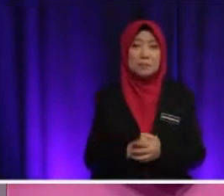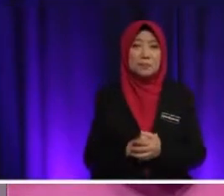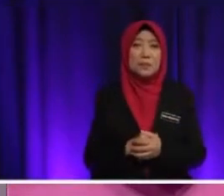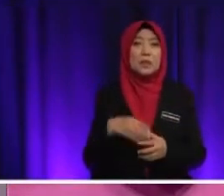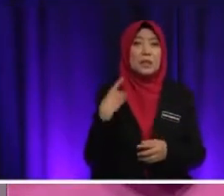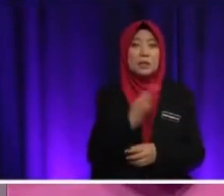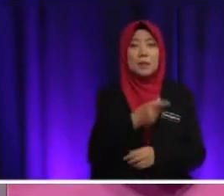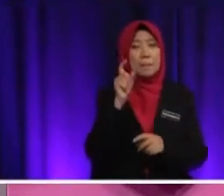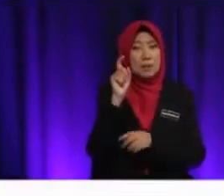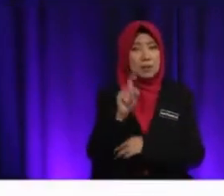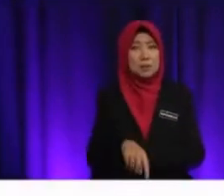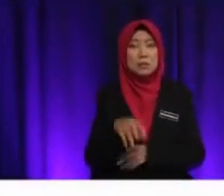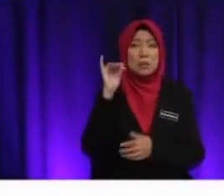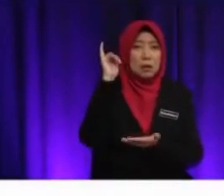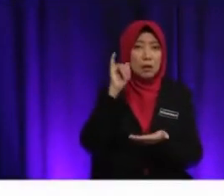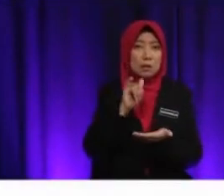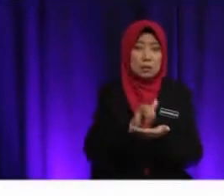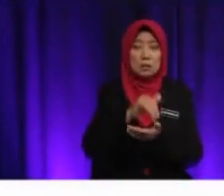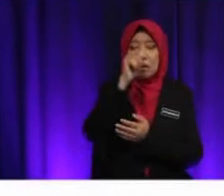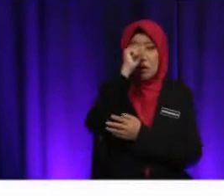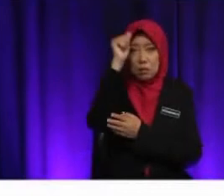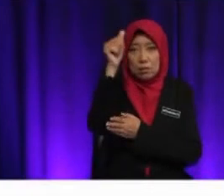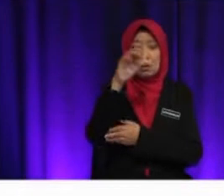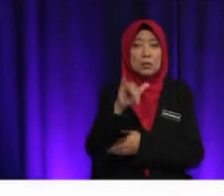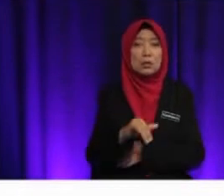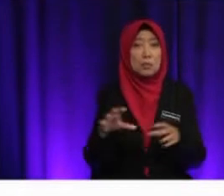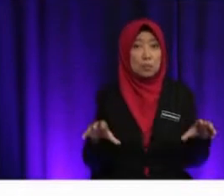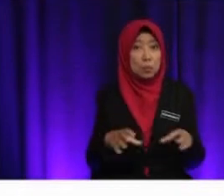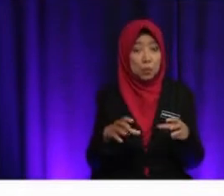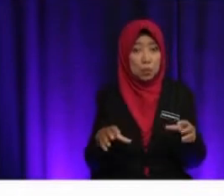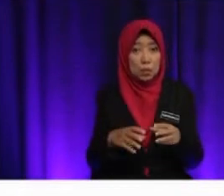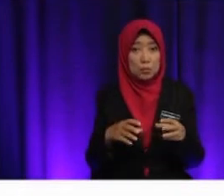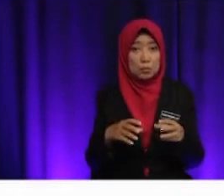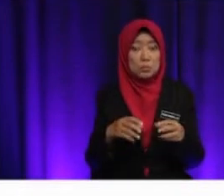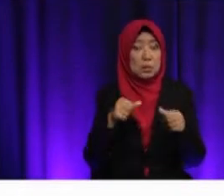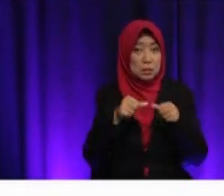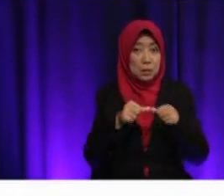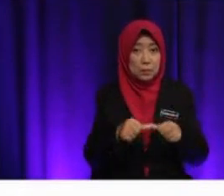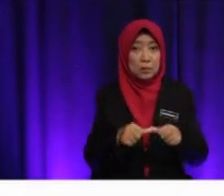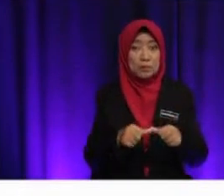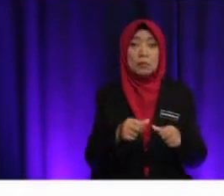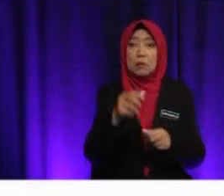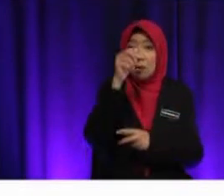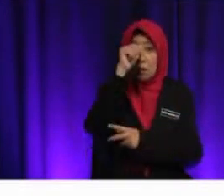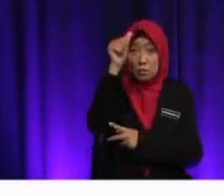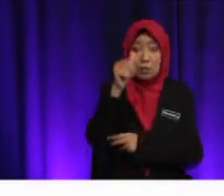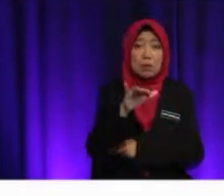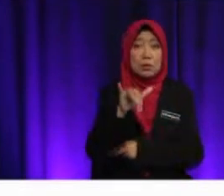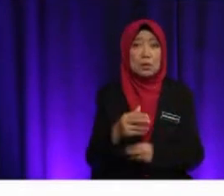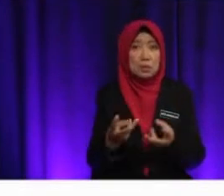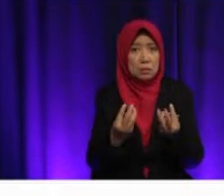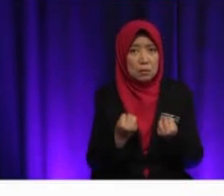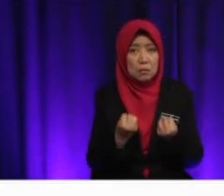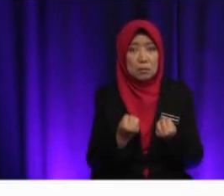setiap yang berlaku dalam kehidupan mengikut ketetapan dan juga kehendak Allah Subhanahu Wa Taala